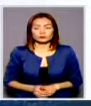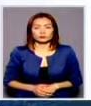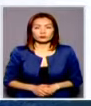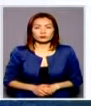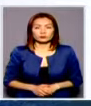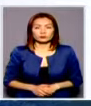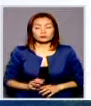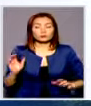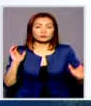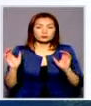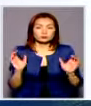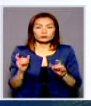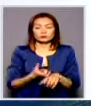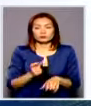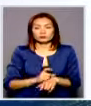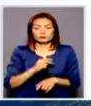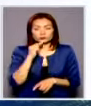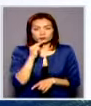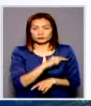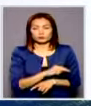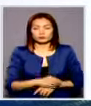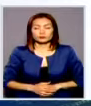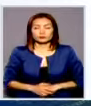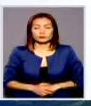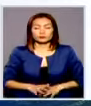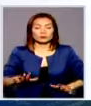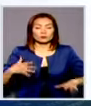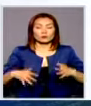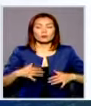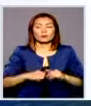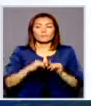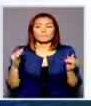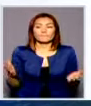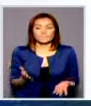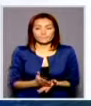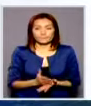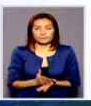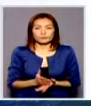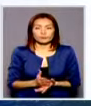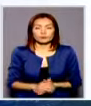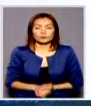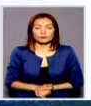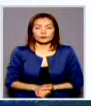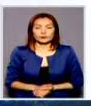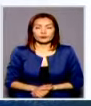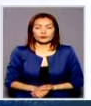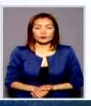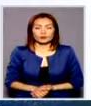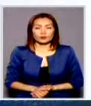мынау университет өте үлкен дайындықпенен менің 80 жасқа толуымды атап өтіп